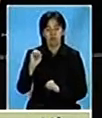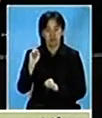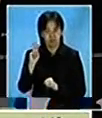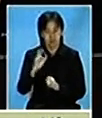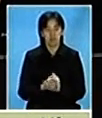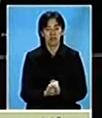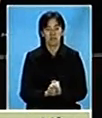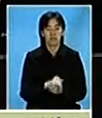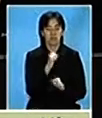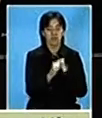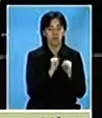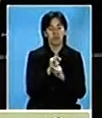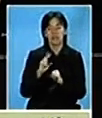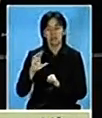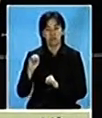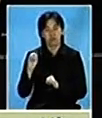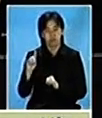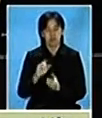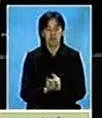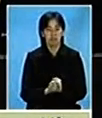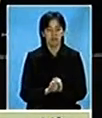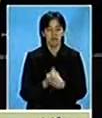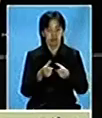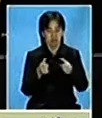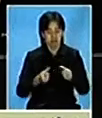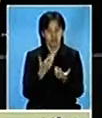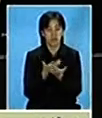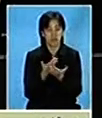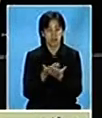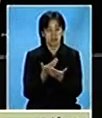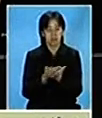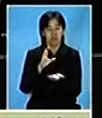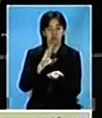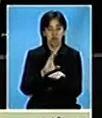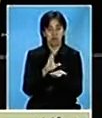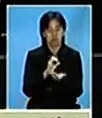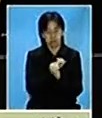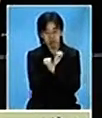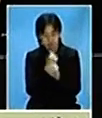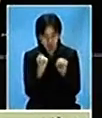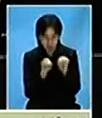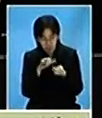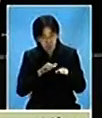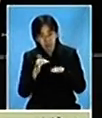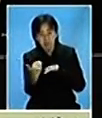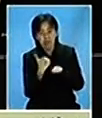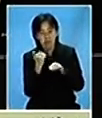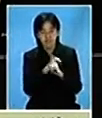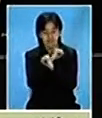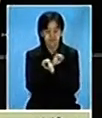และพ.ศ. 2551และรายงานการเงินกองทุนเพื่อความปลอดภัยในการใช้รถใช้ถนนประจำปีงบประม